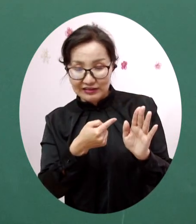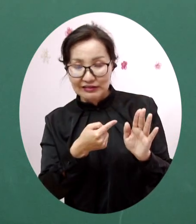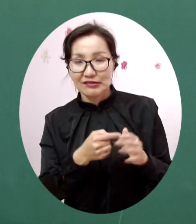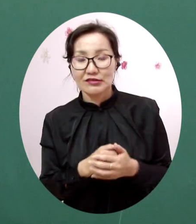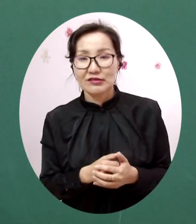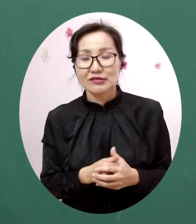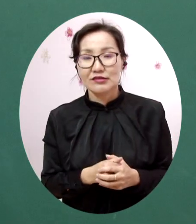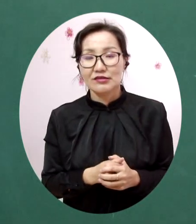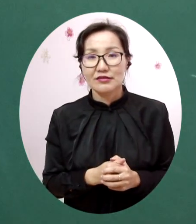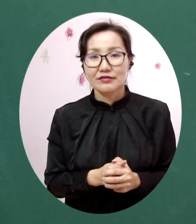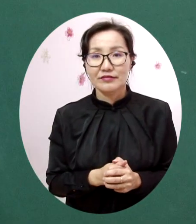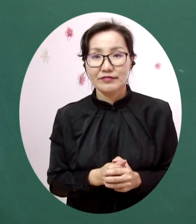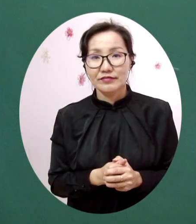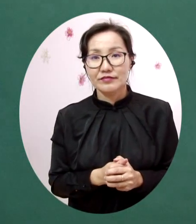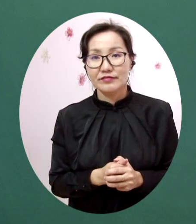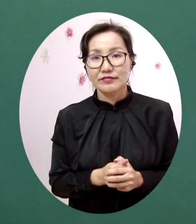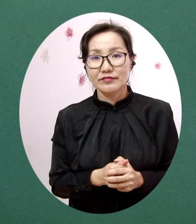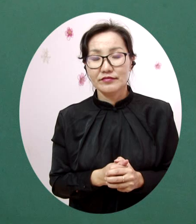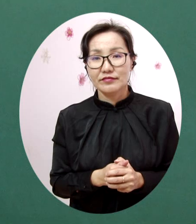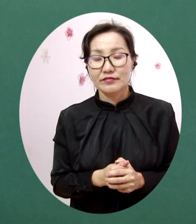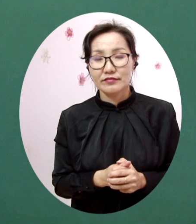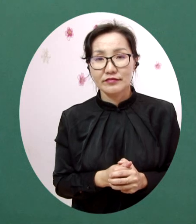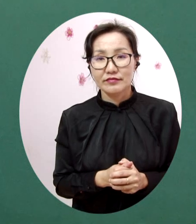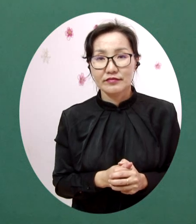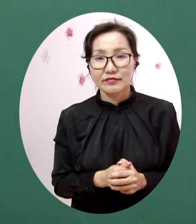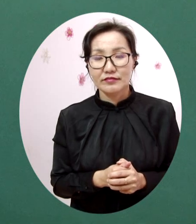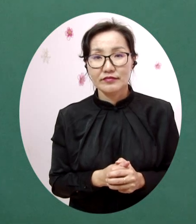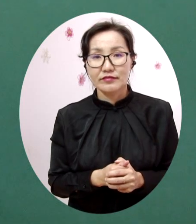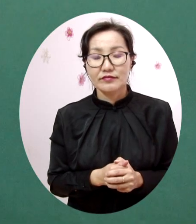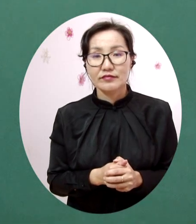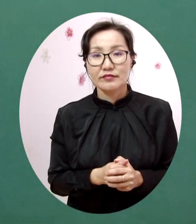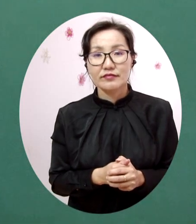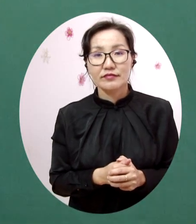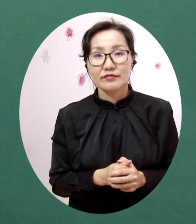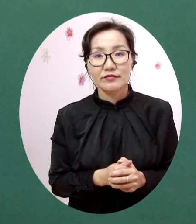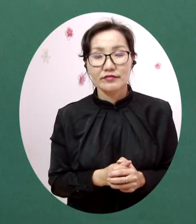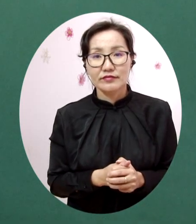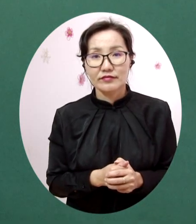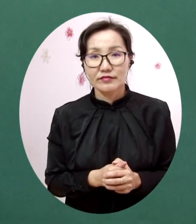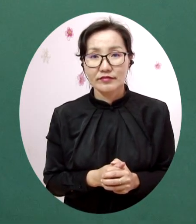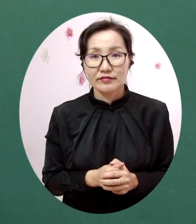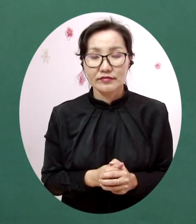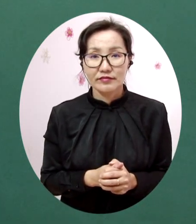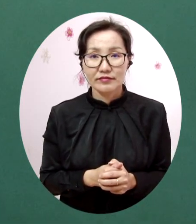자, 하수구 일틀에 고치드가 렉스메. 자, 되게 사사. 아라육 제일에 도루